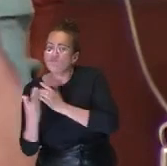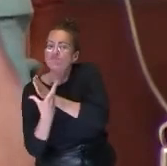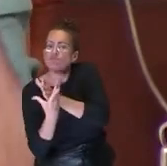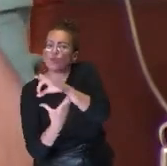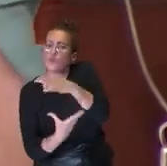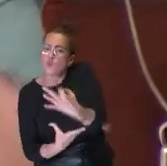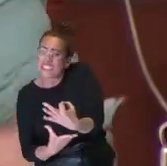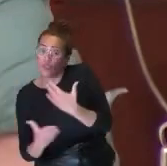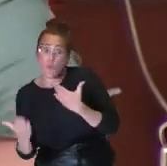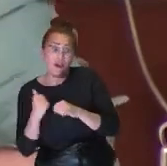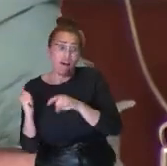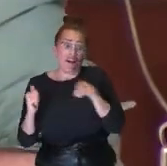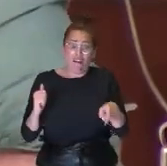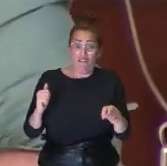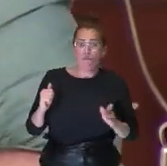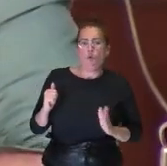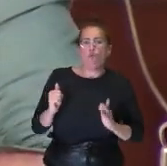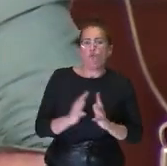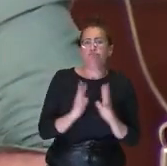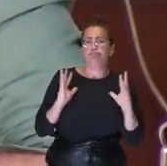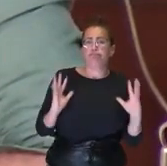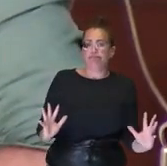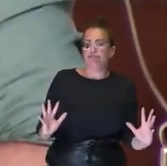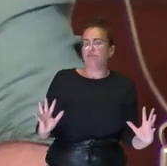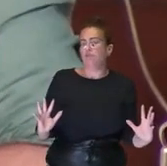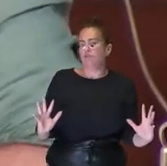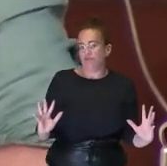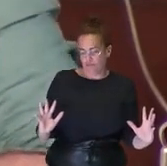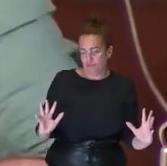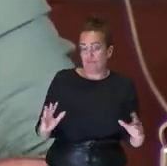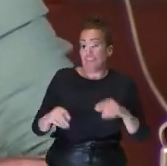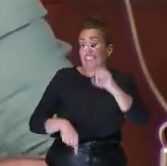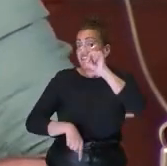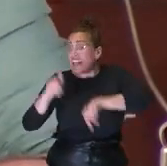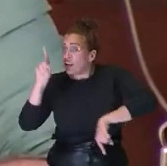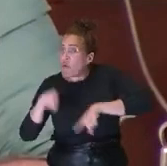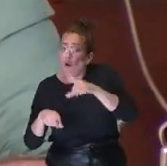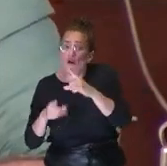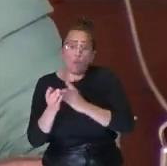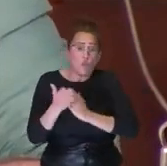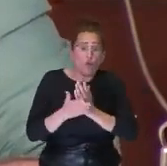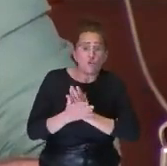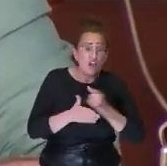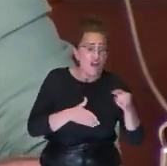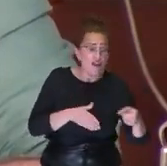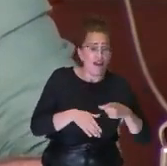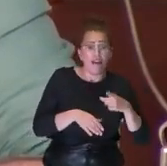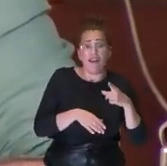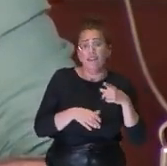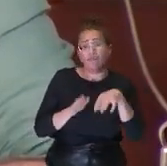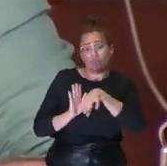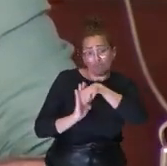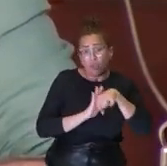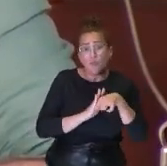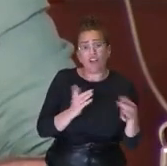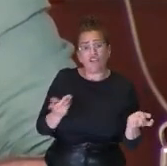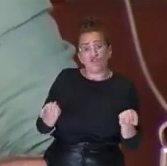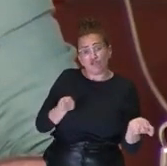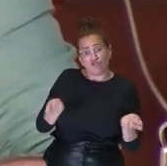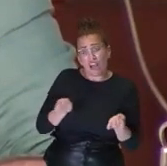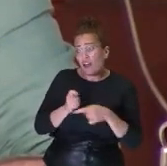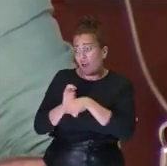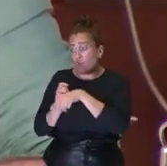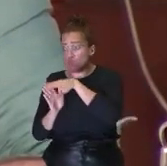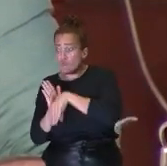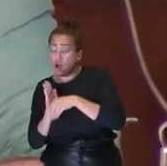la métropole et qui elle-même a un rôle parfois marginal par rapport à d'autres acteurs. Parmi les outils à notre disposition, donc sur les questions d'urbanisme, il y